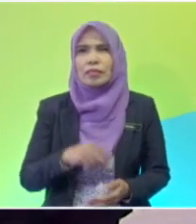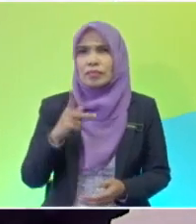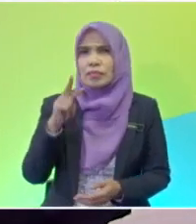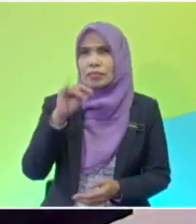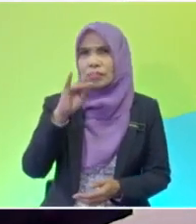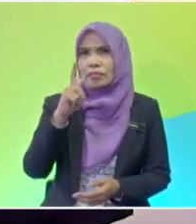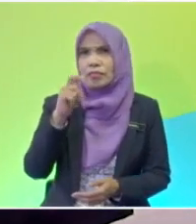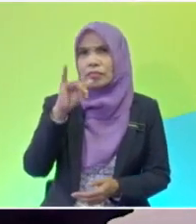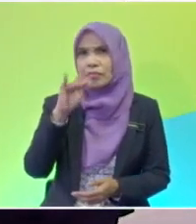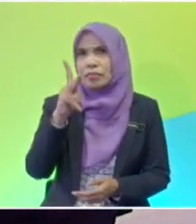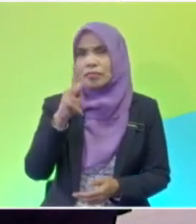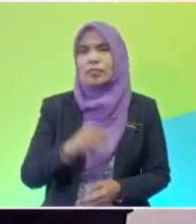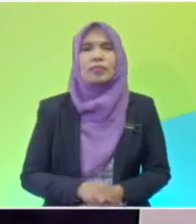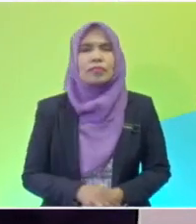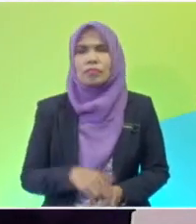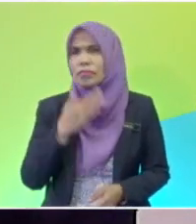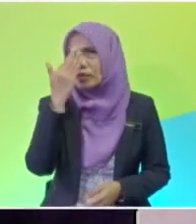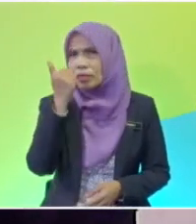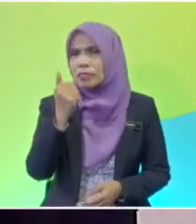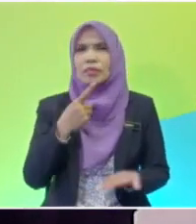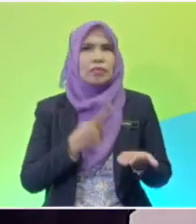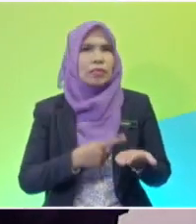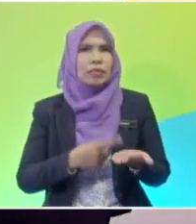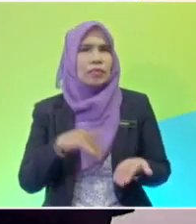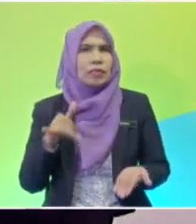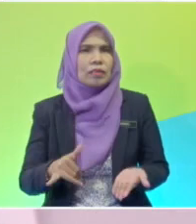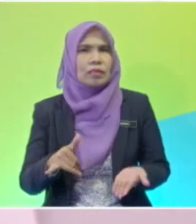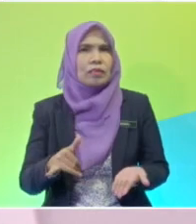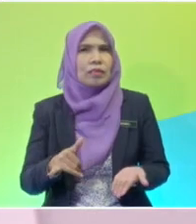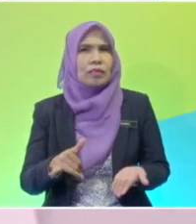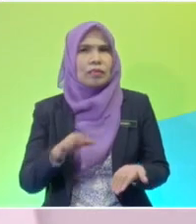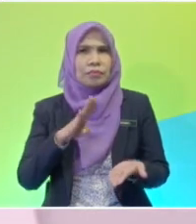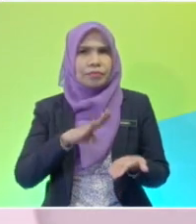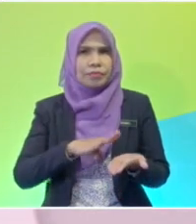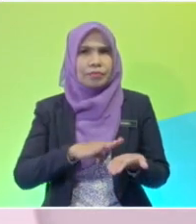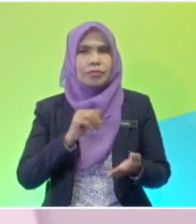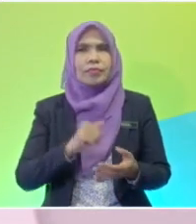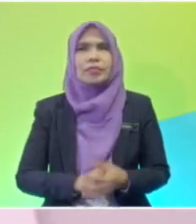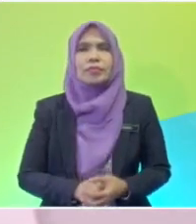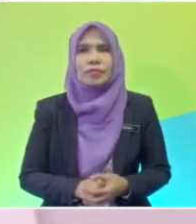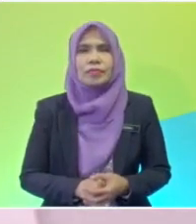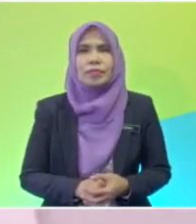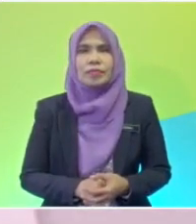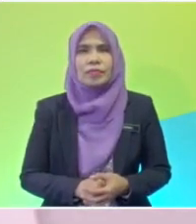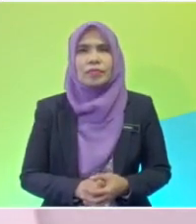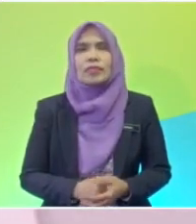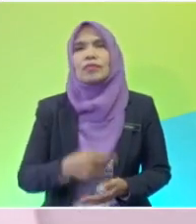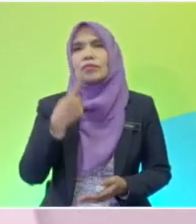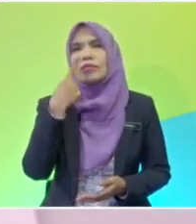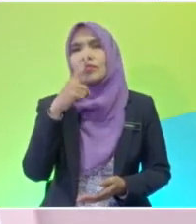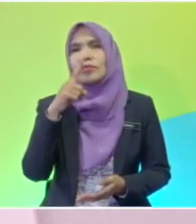nah Sebenarnya bukan kita tonjolkannya negatif itu ya tapi kita enggak baiki yang negatif itu supaya menjadi